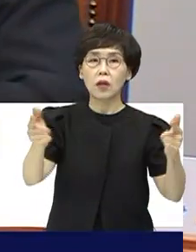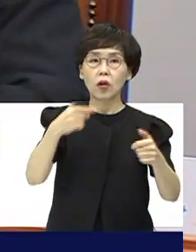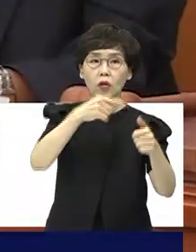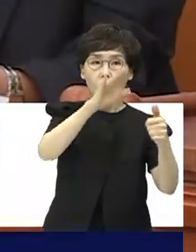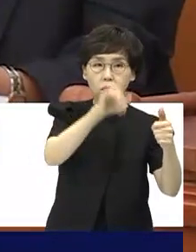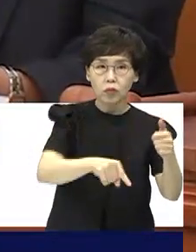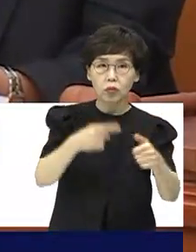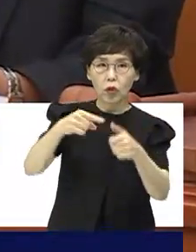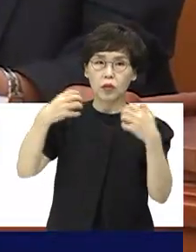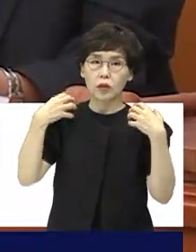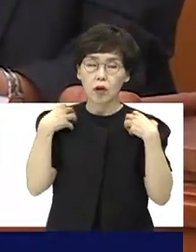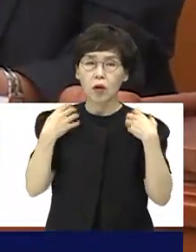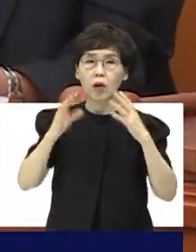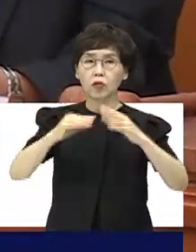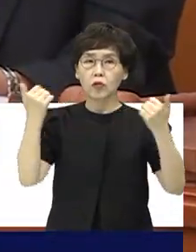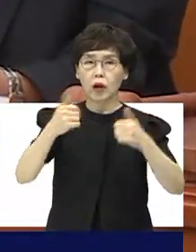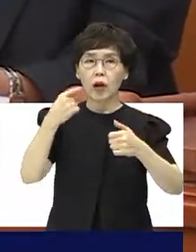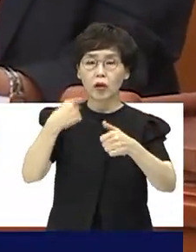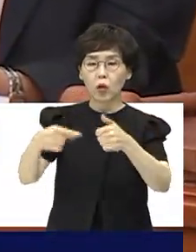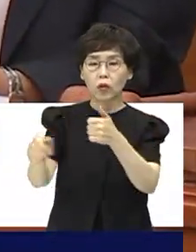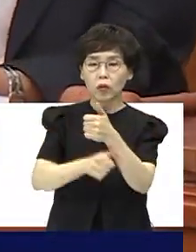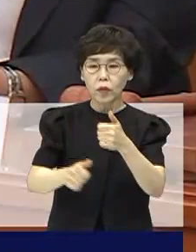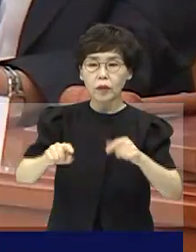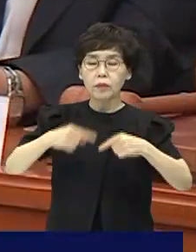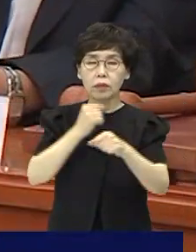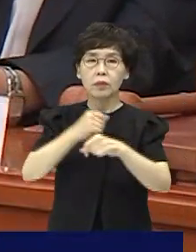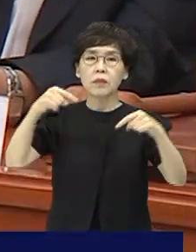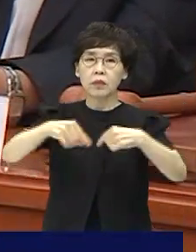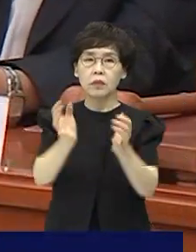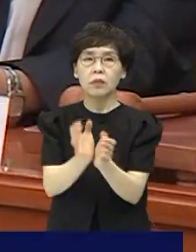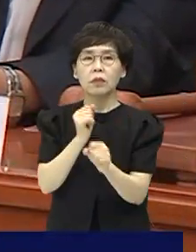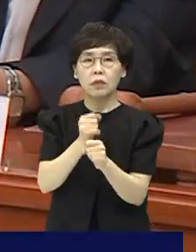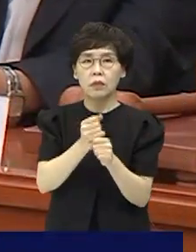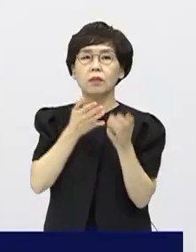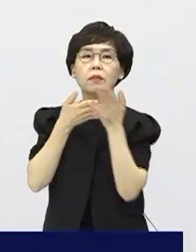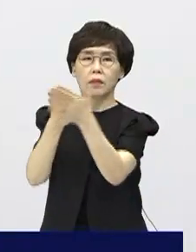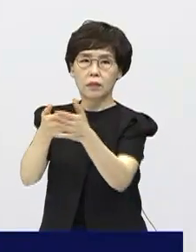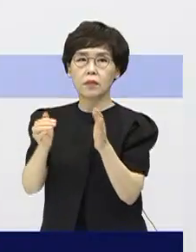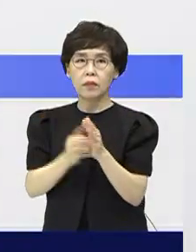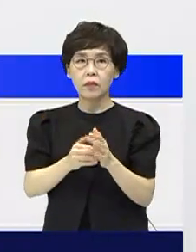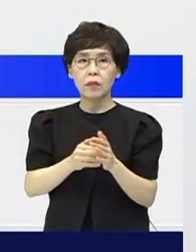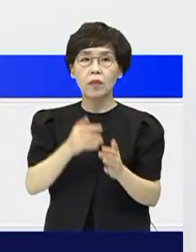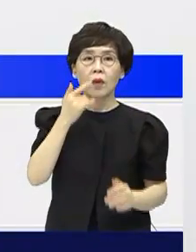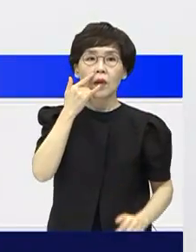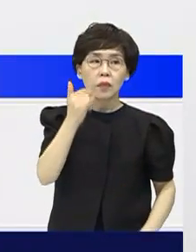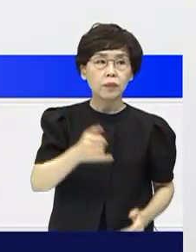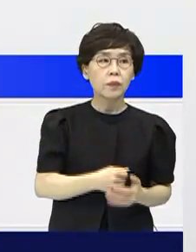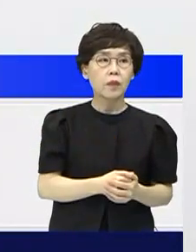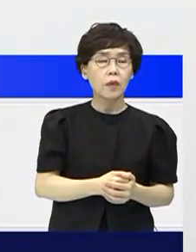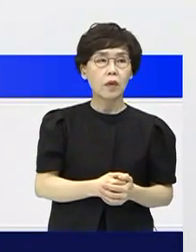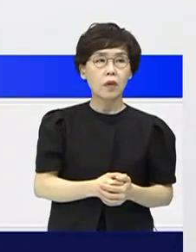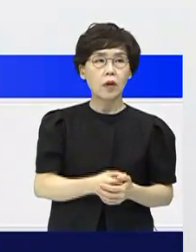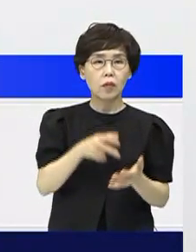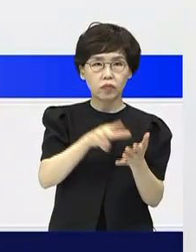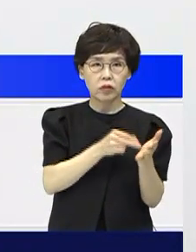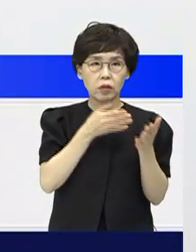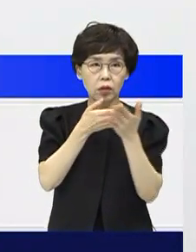교육부와 교육청, 국회 교육위가 참여하는 협의체 구성을 제안했습니다. 학부모의 민원을